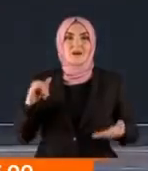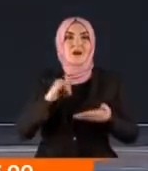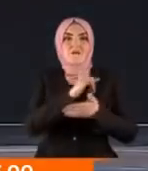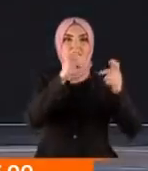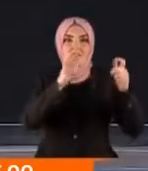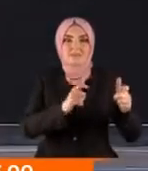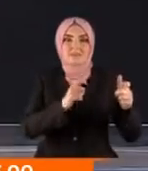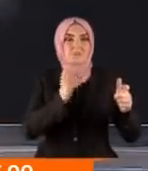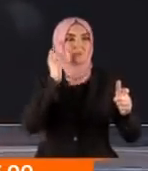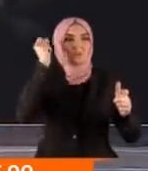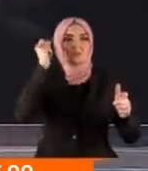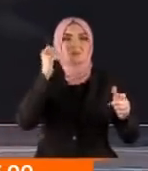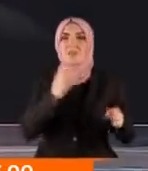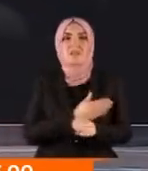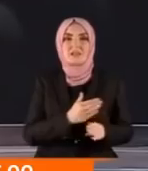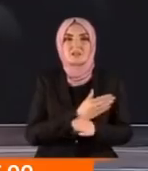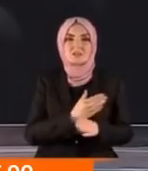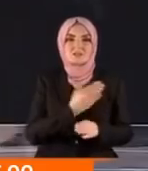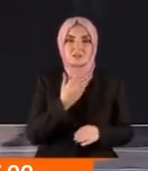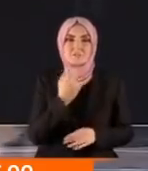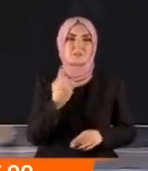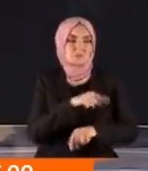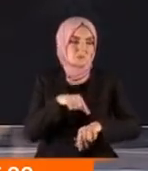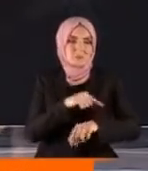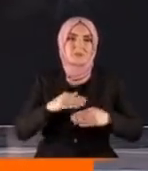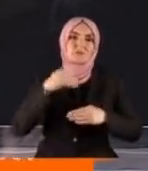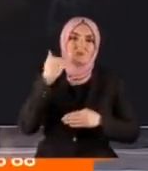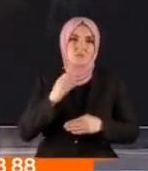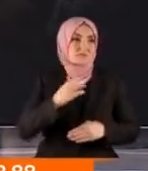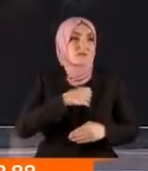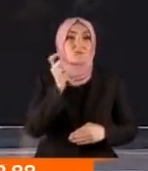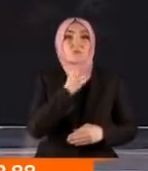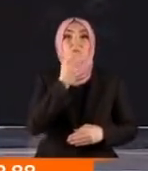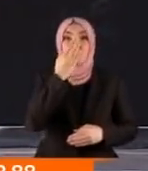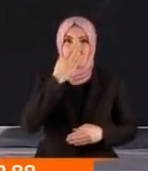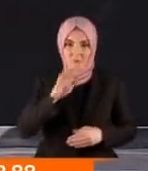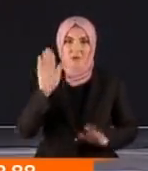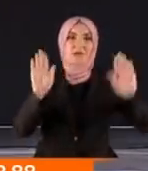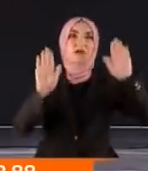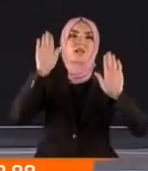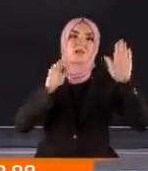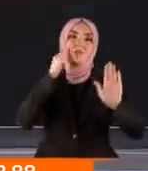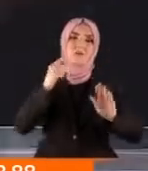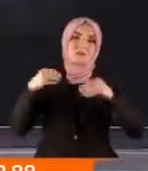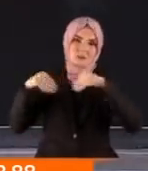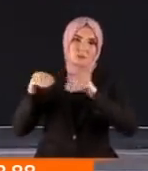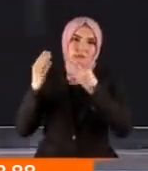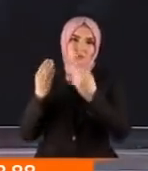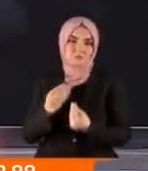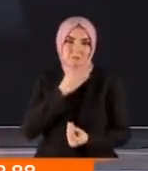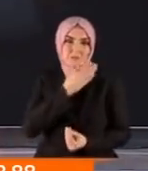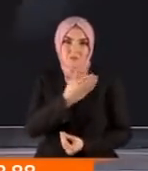Havalimanında unutulan eşyalar üzerinden belli bir süre geçip sahibi bulunamayınca ihale yoluyla satışa çıkıyor biliyorsunuz. Yine öyle bir ihale